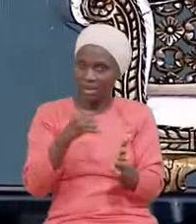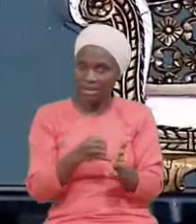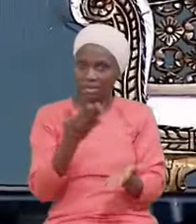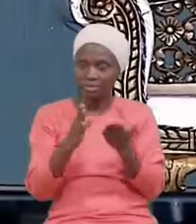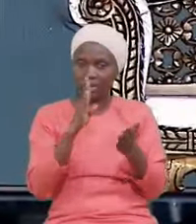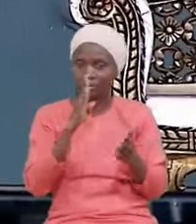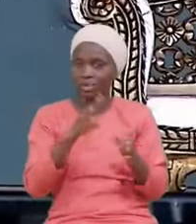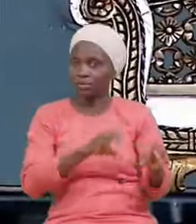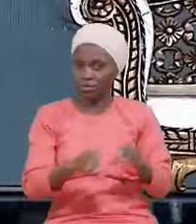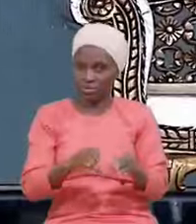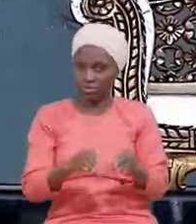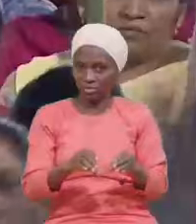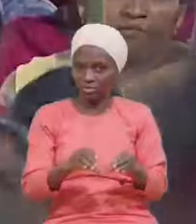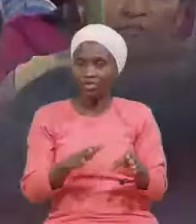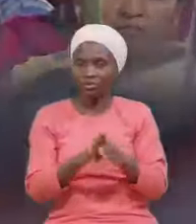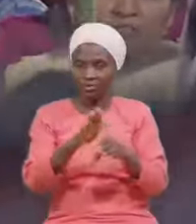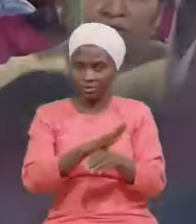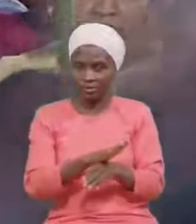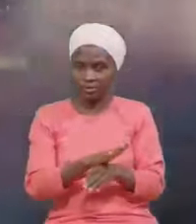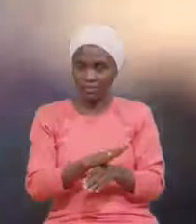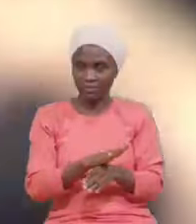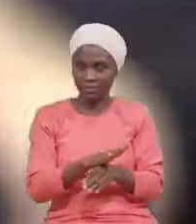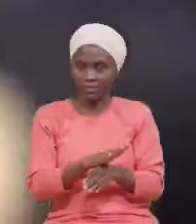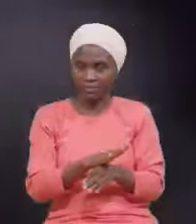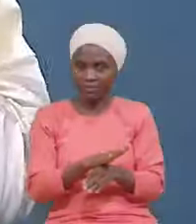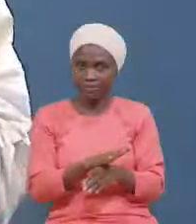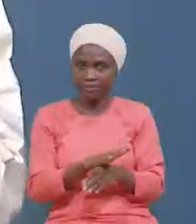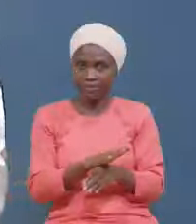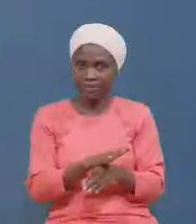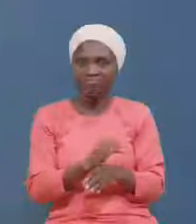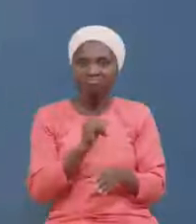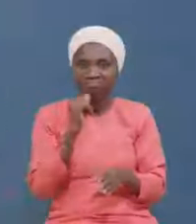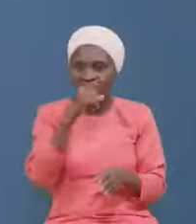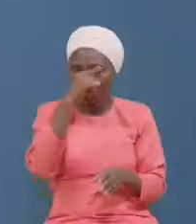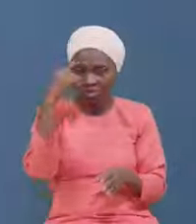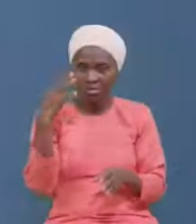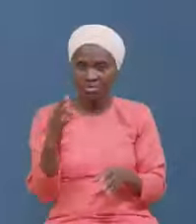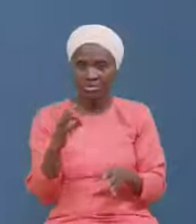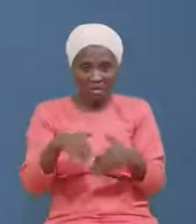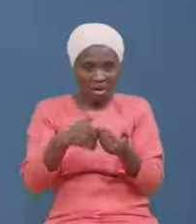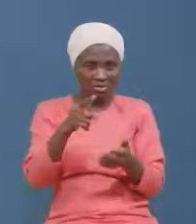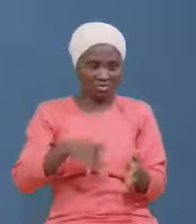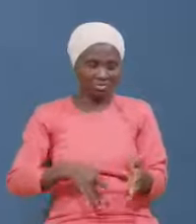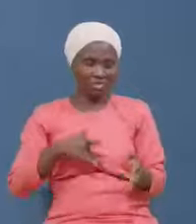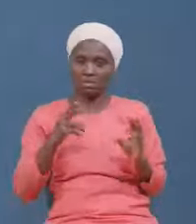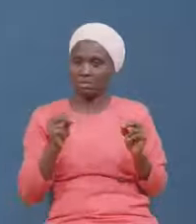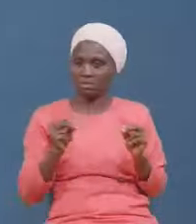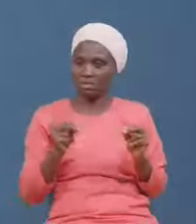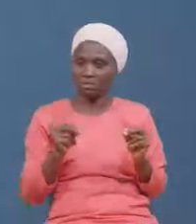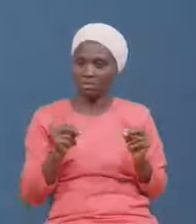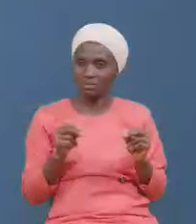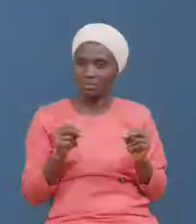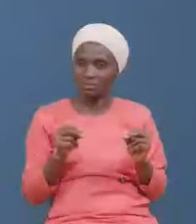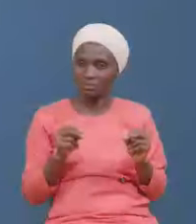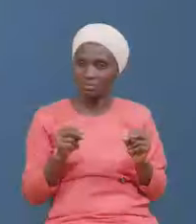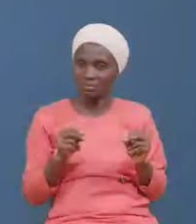be fulfilled. ఎందుకు చేశాడు? నెరవేర్పు జరగాలి. Not because of how you feel. ఆయన అనుభూతిని బట్టి